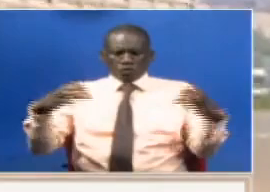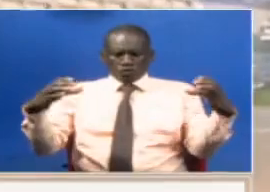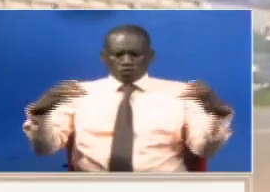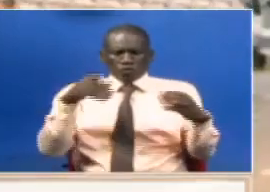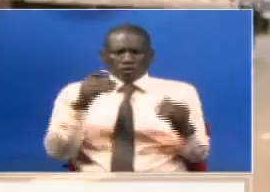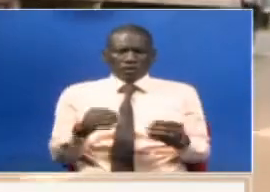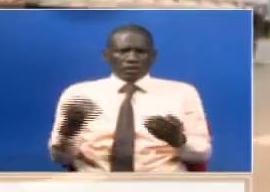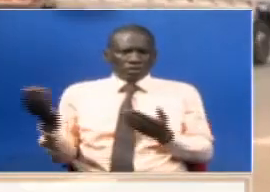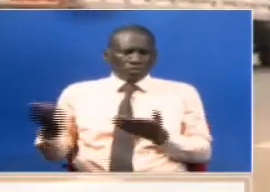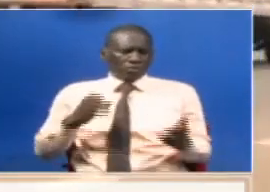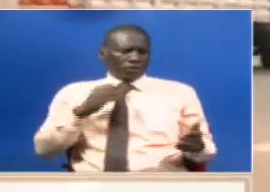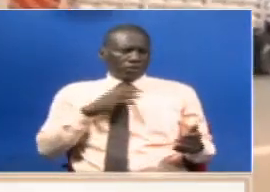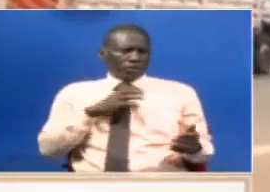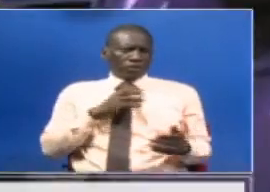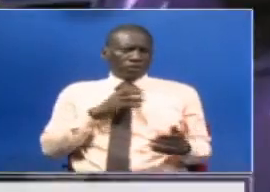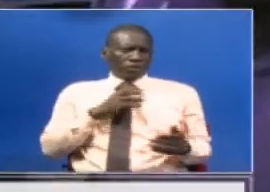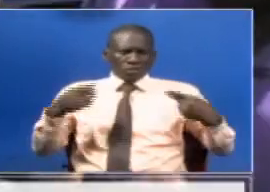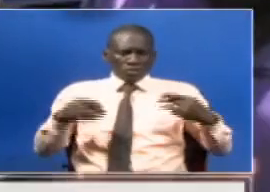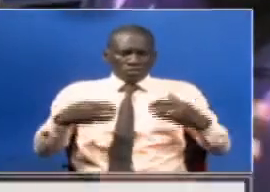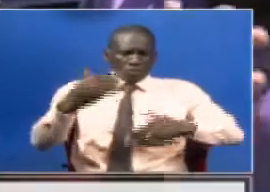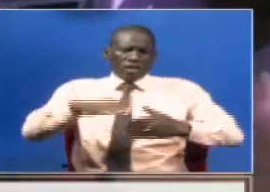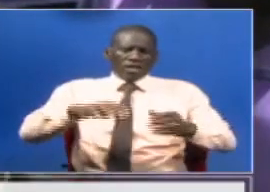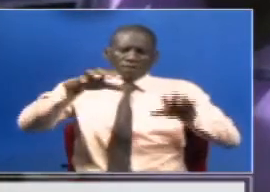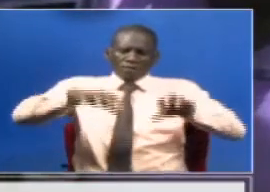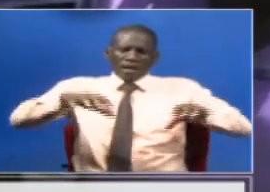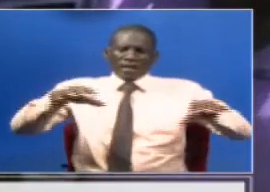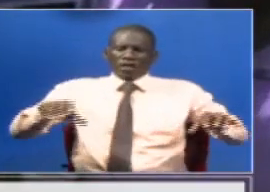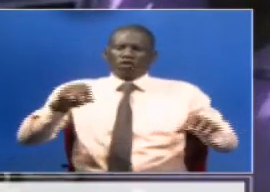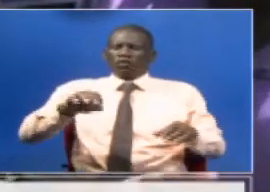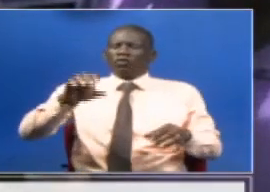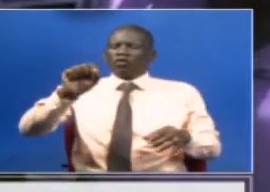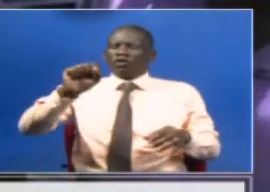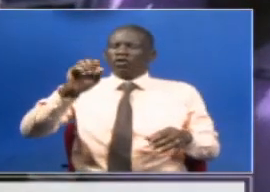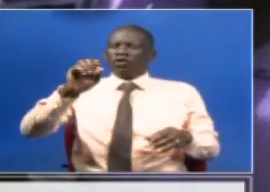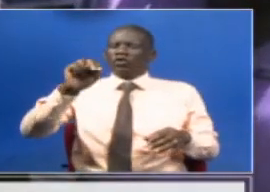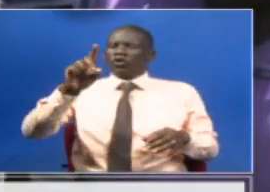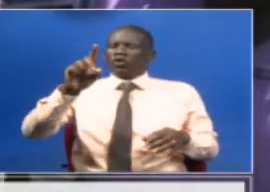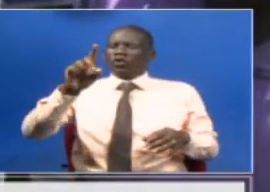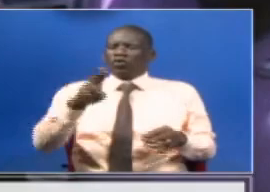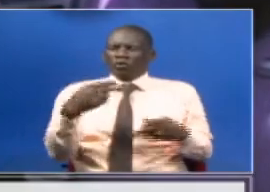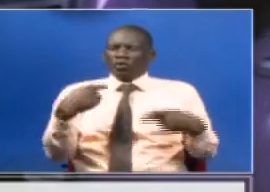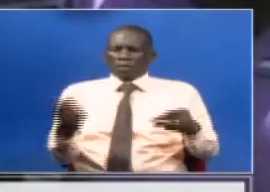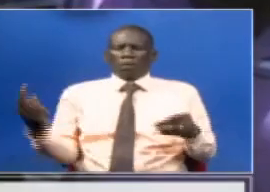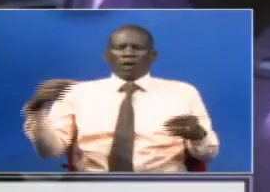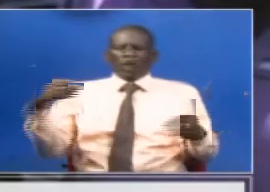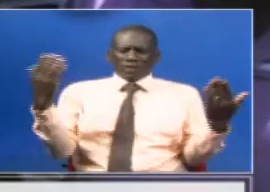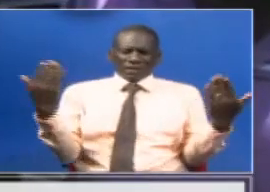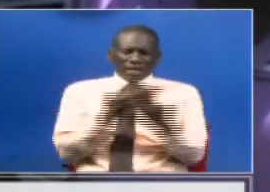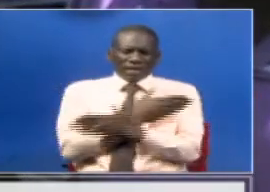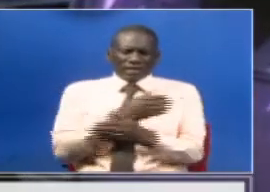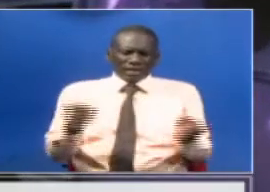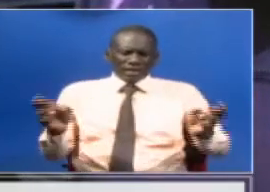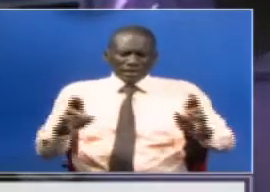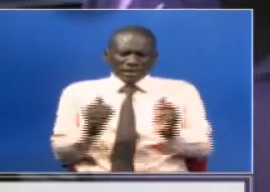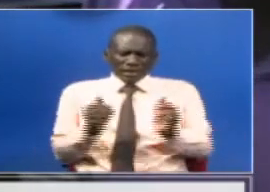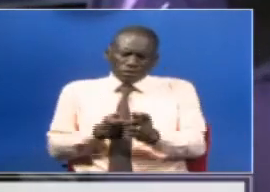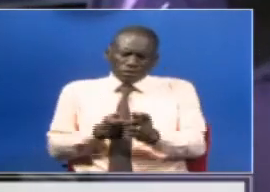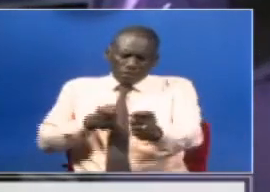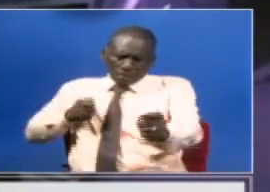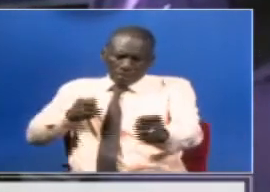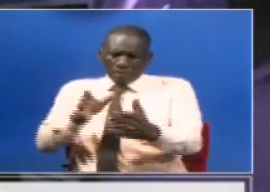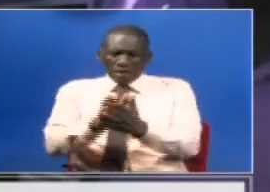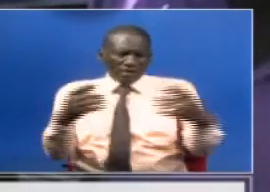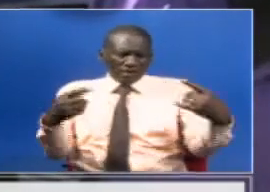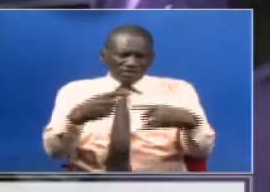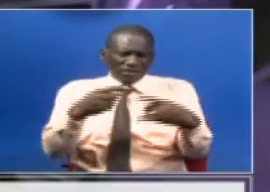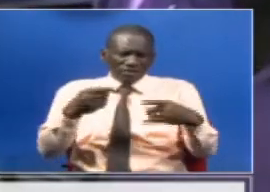wakaazi karibu na soko la Sondu. Na wale wanakuja usiku kama wamejiandaa na visale na vikuki na wakadonga. Wako